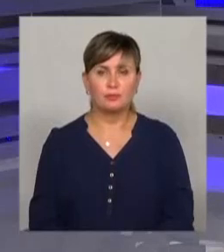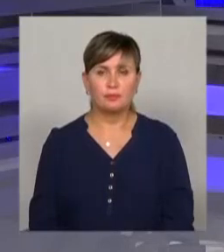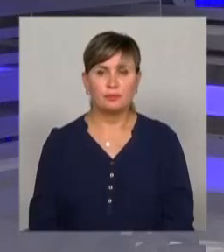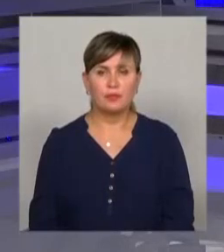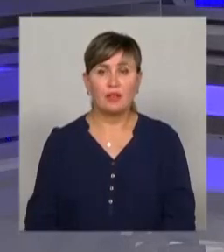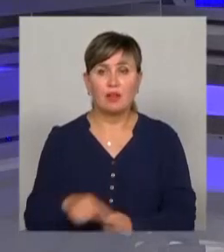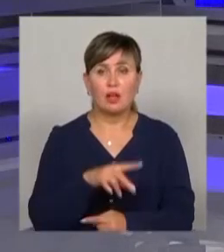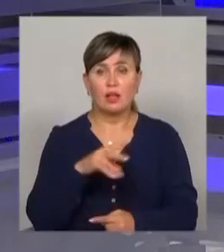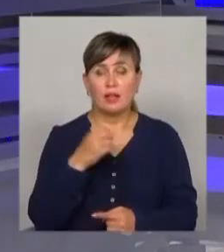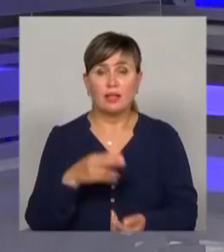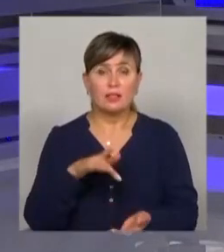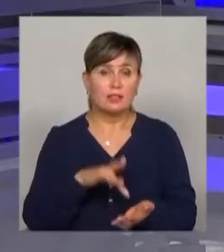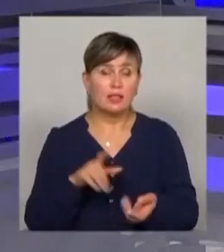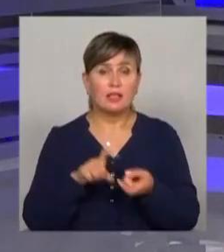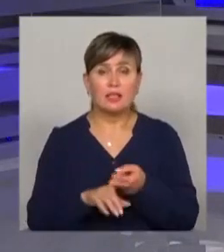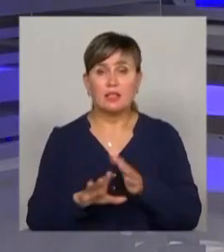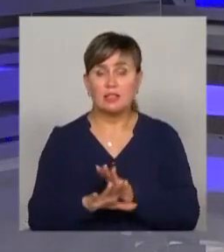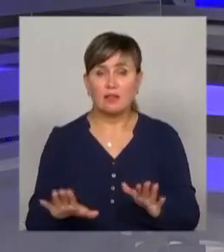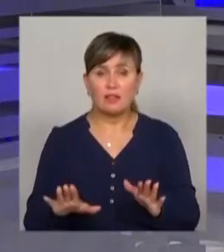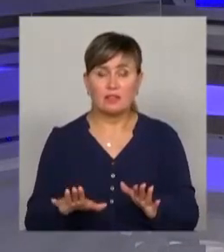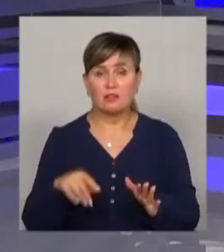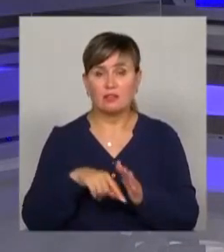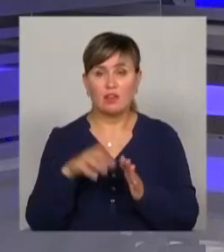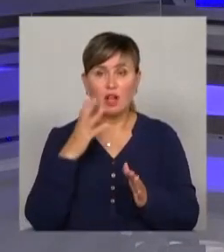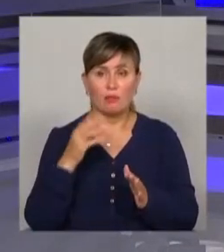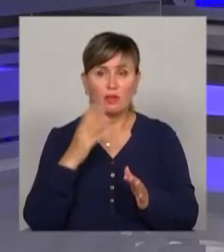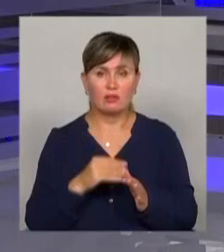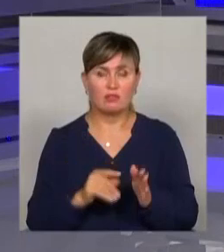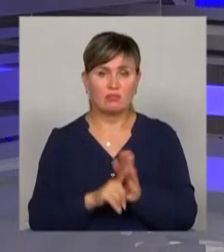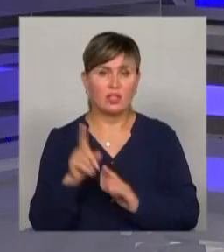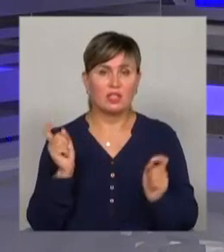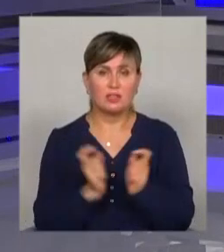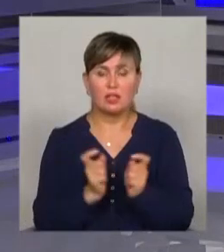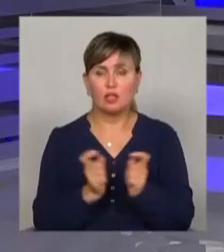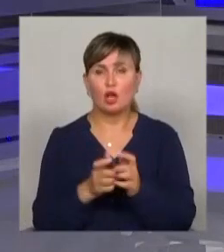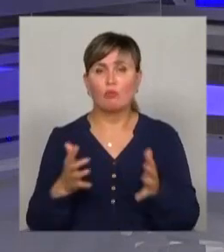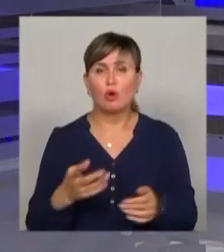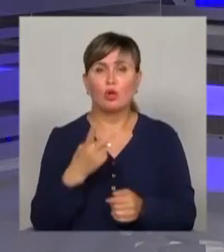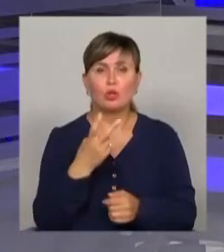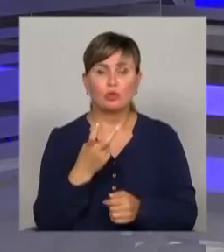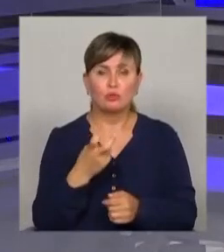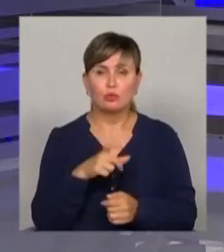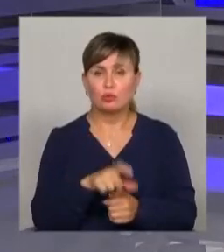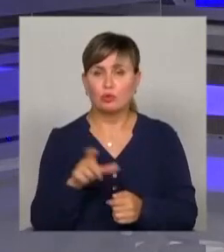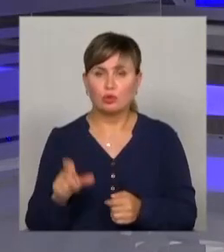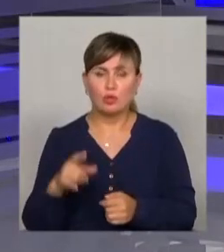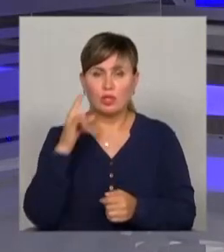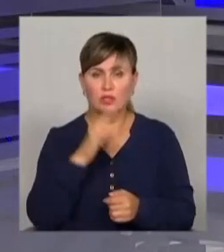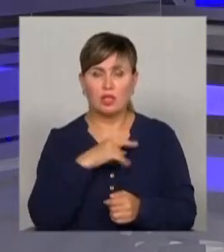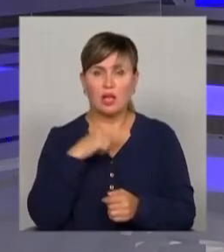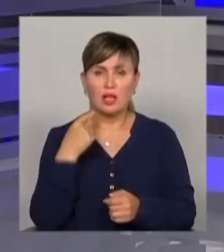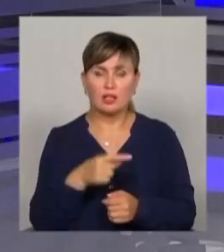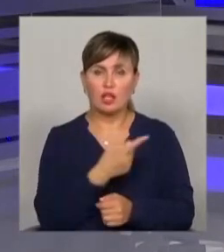Вокруг Национального центра независимой экзаменации в Алматы разгорается скандал. Более 200 интернов